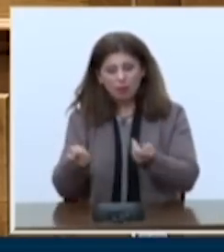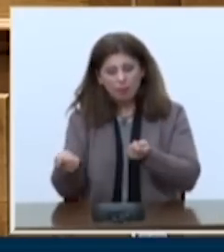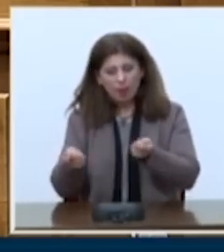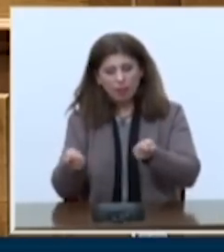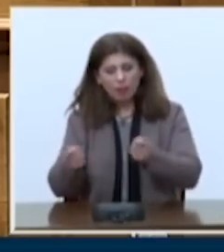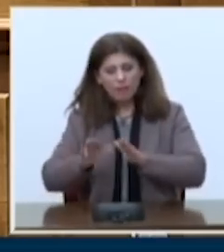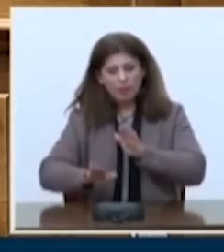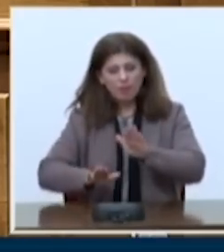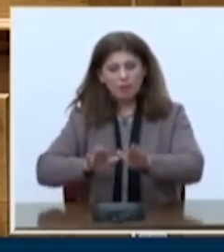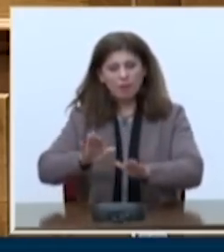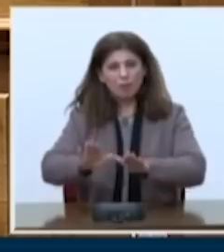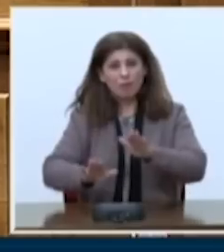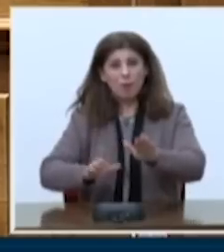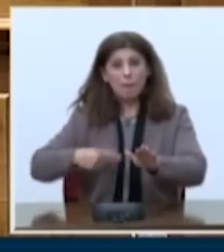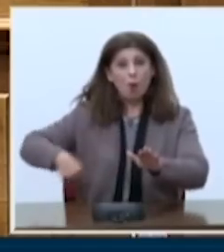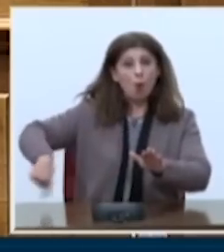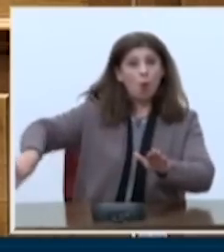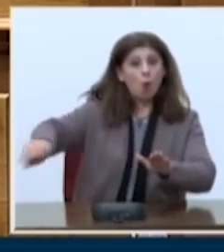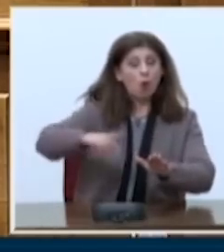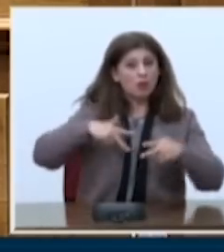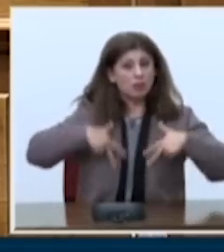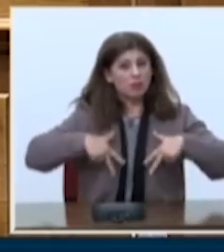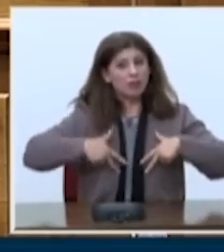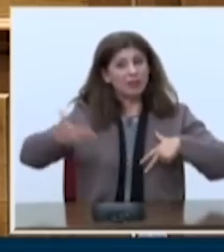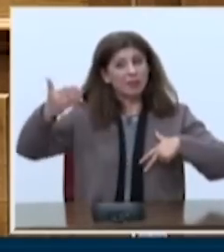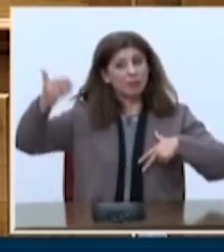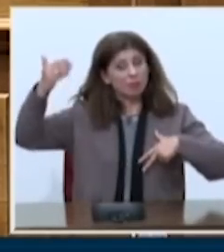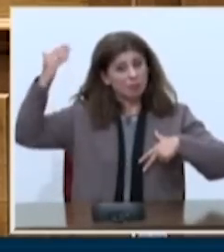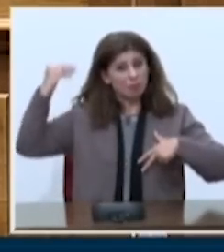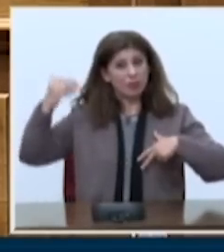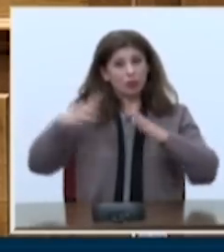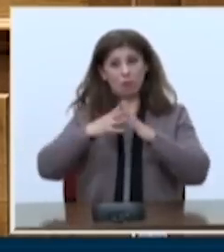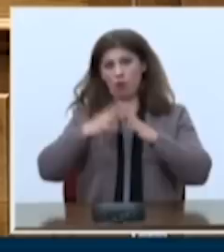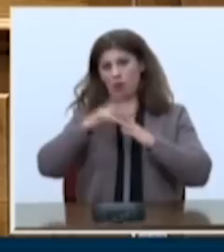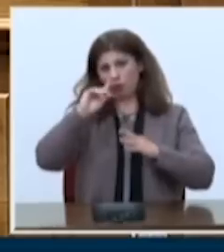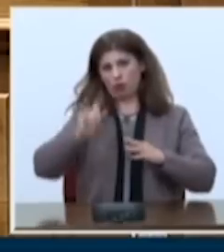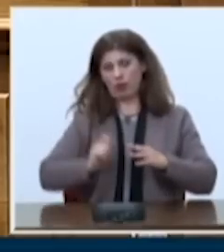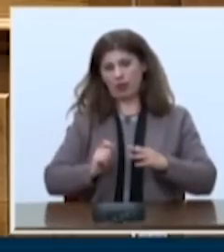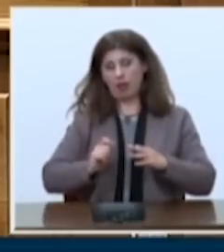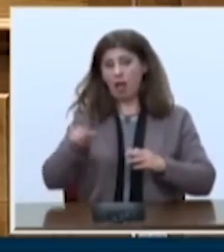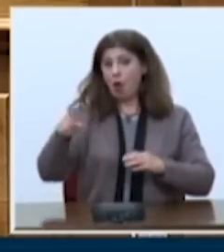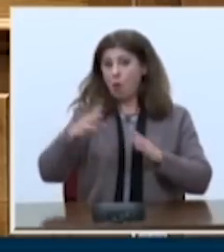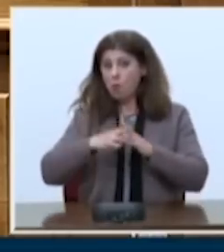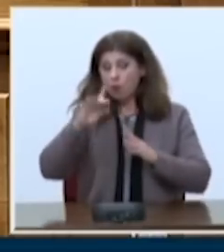το βήμα από όλες τις κυβερνήσεις πολύ πριν τον πόλεμο στην Ουκρανία. Ο πόλεμος στην